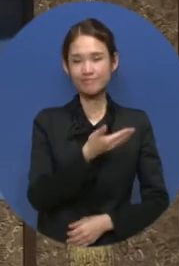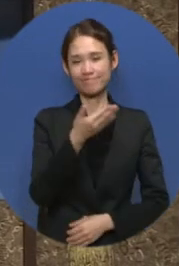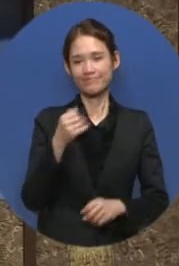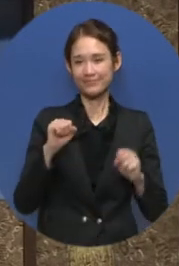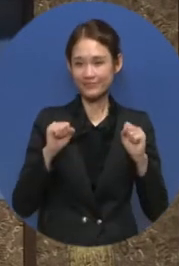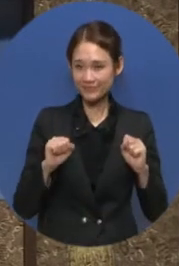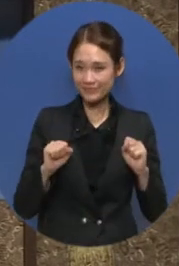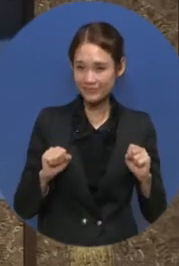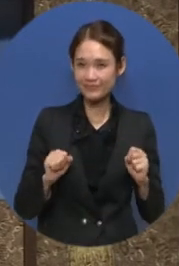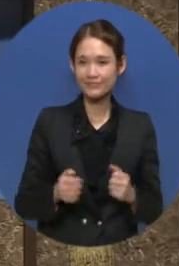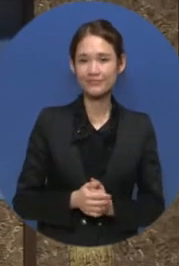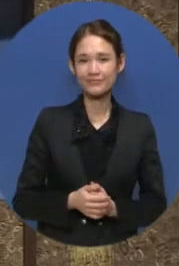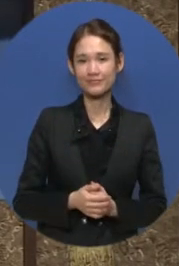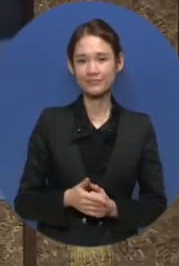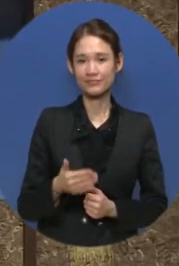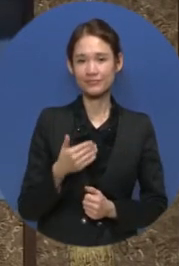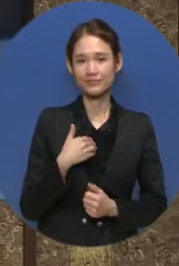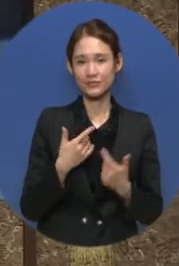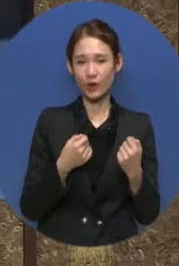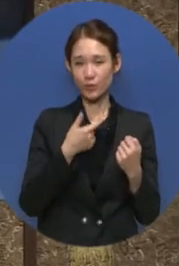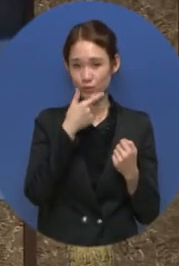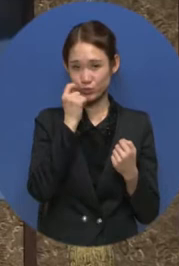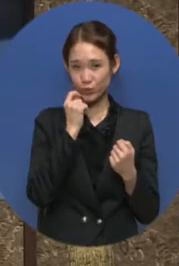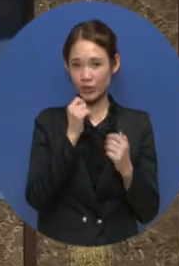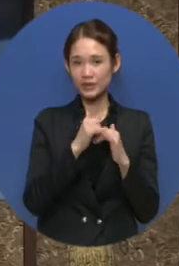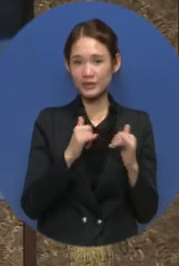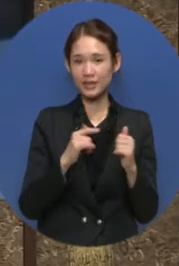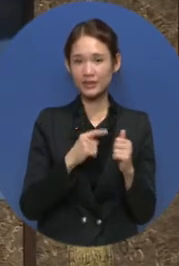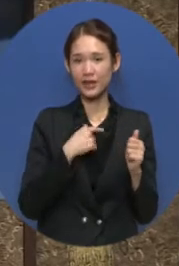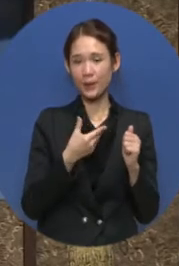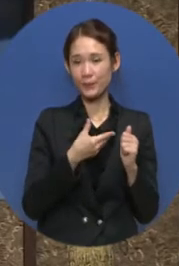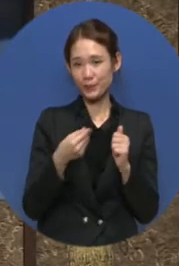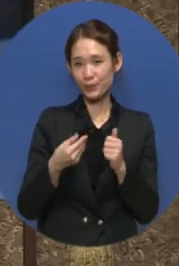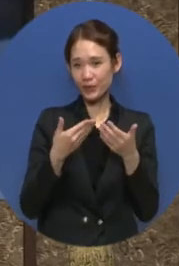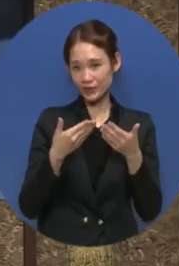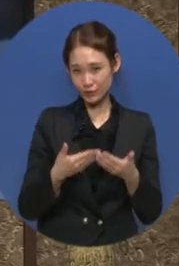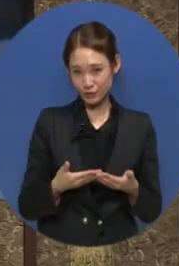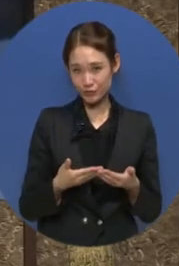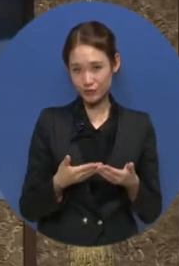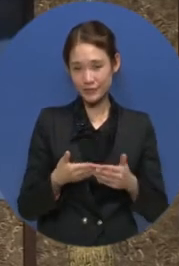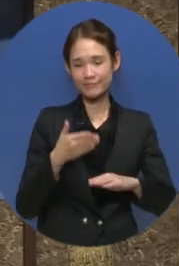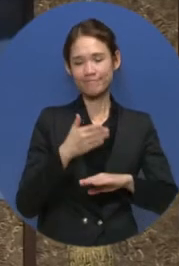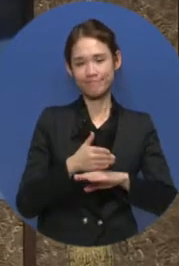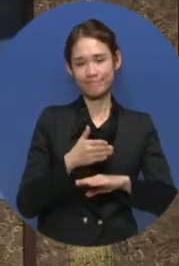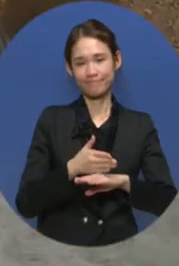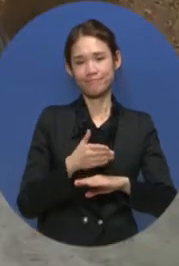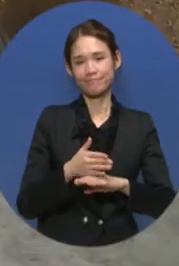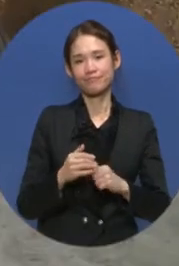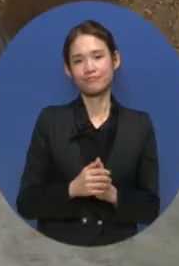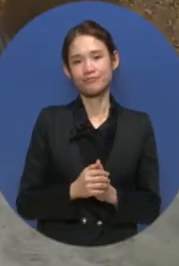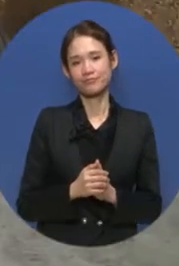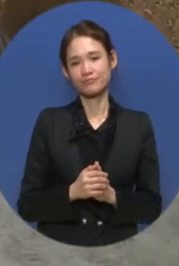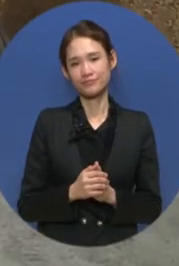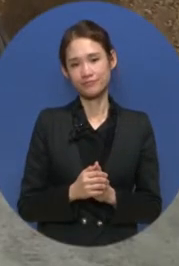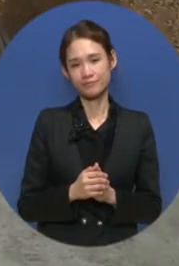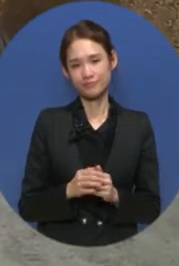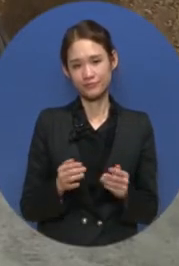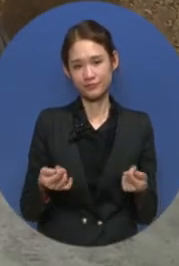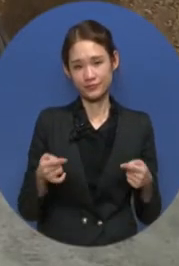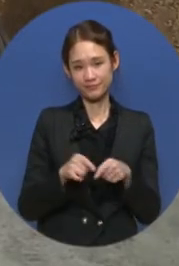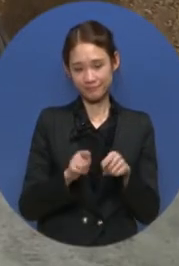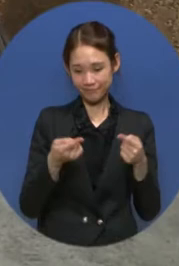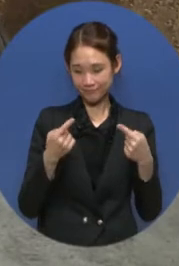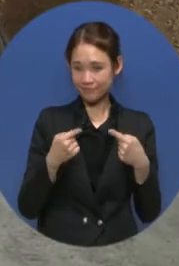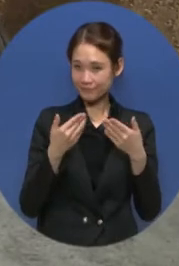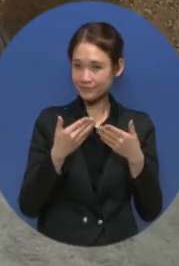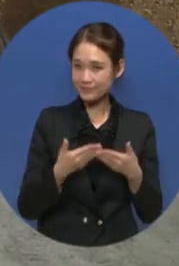안녕하십니까? 저같이 이렇게 부족한 자를 이 자리에 초대해 주셔서 감사드립니다. 네, 이렇게 나와주셔서